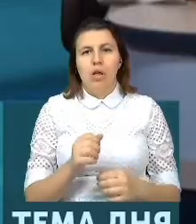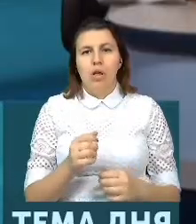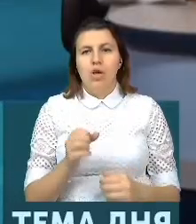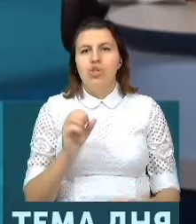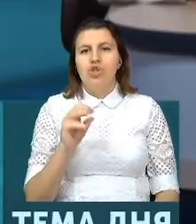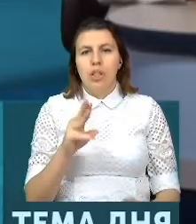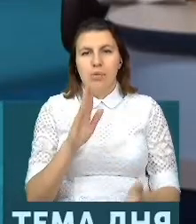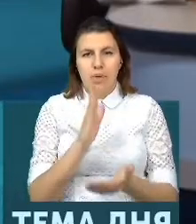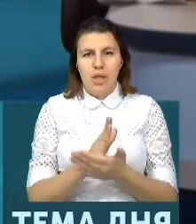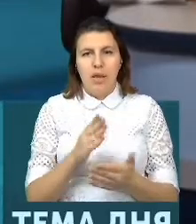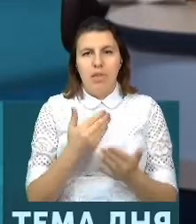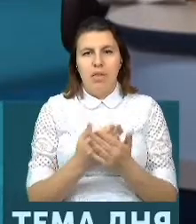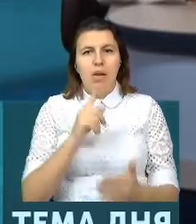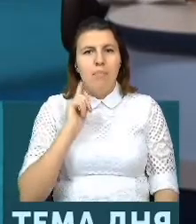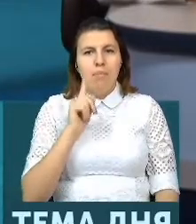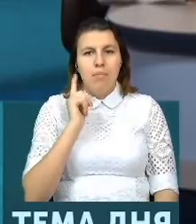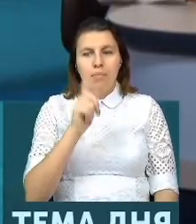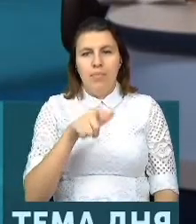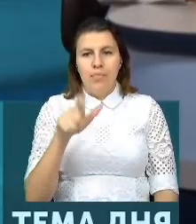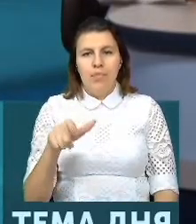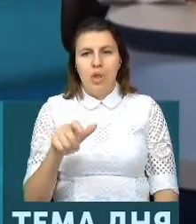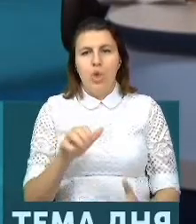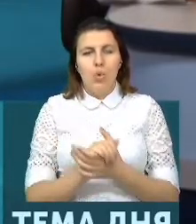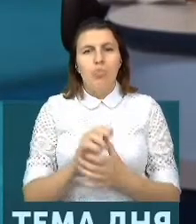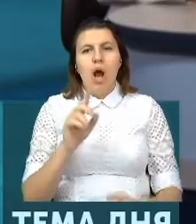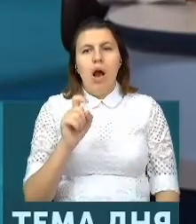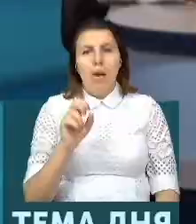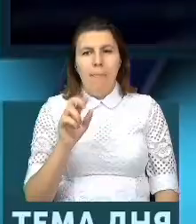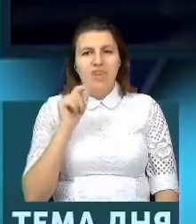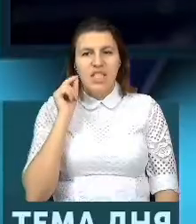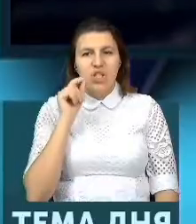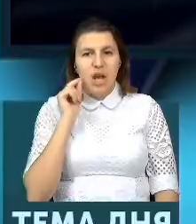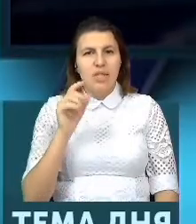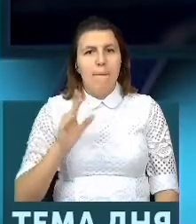Та «Дружба-хаб» Лисичанське – це було, в принципі, єдине, як би,